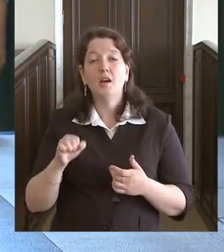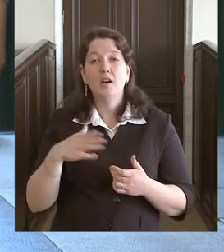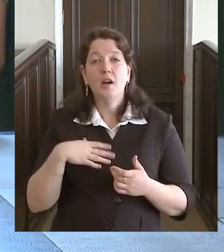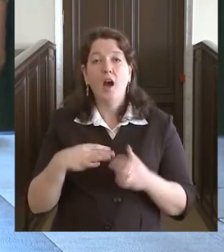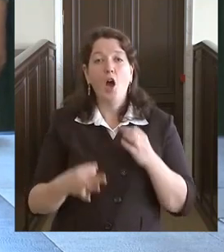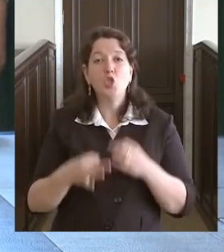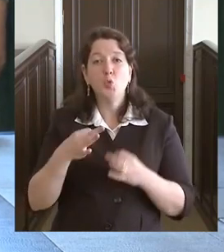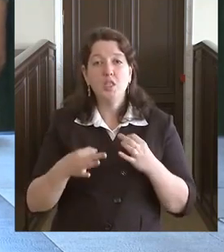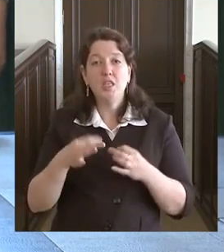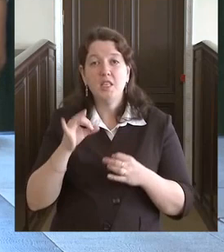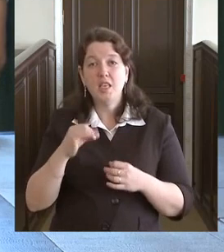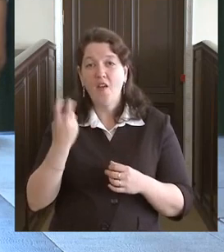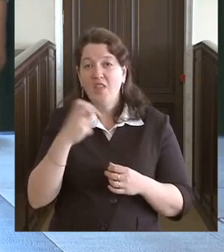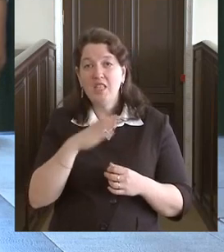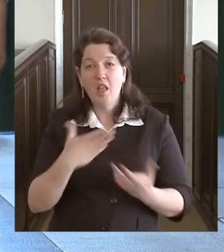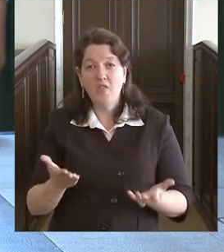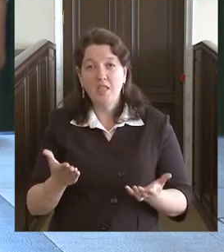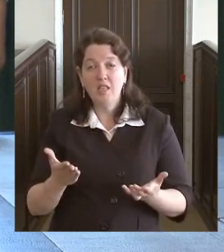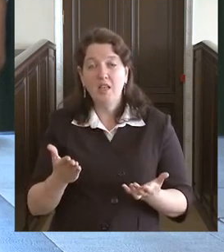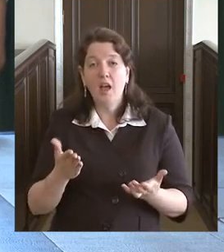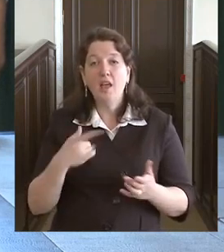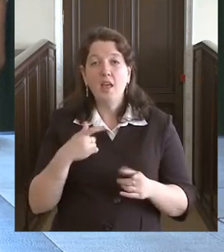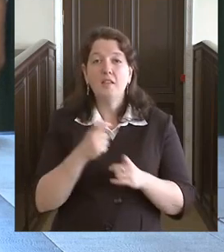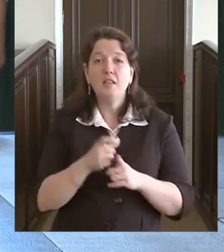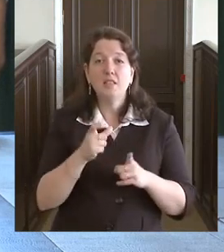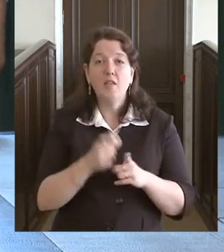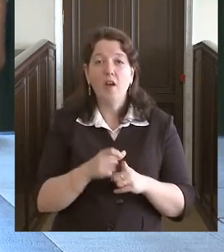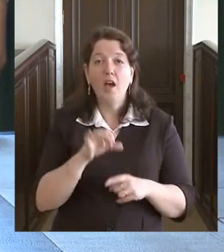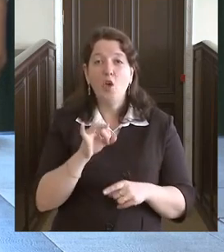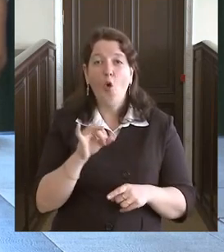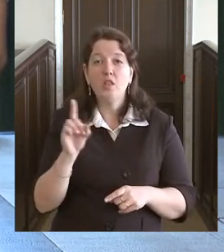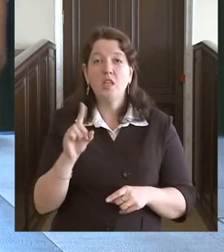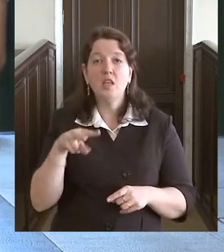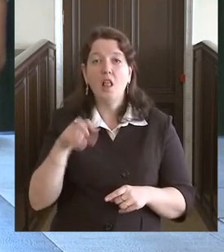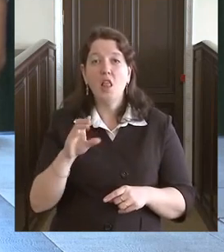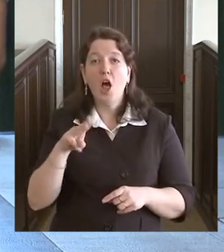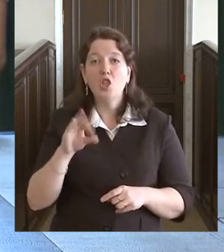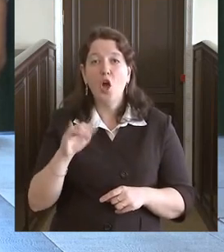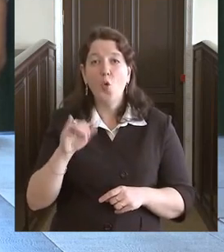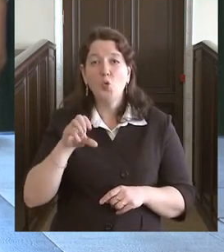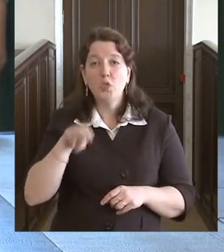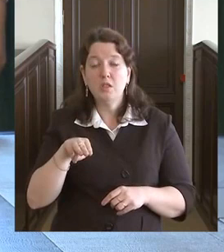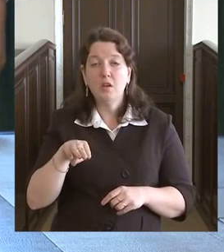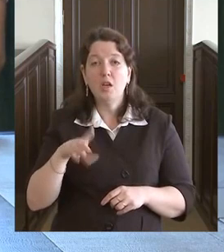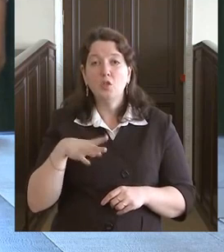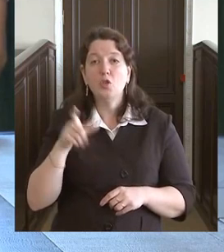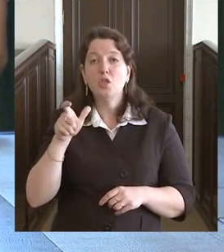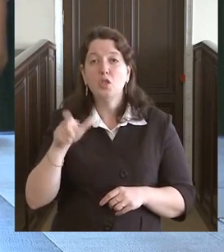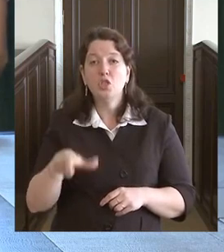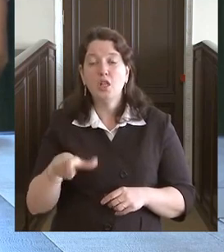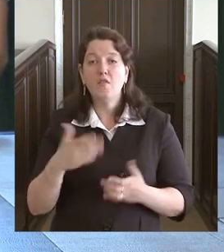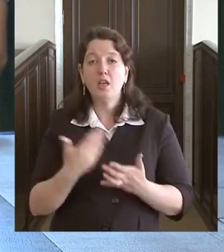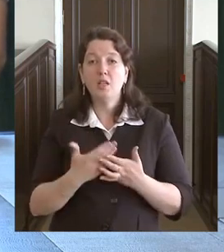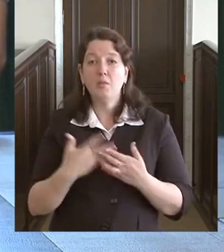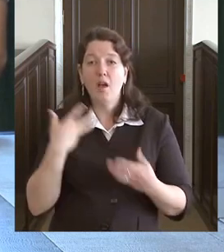златоуст да есть цитата что кто не верит создателю вселенной и как бы обвиняет истинного лжи тот какой может заслужить когда-либо